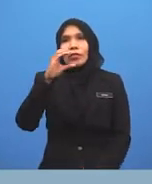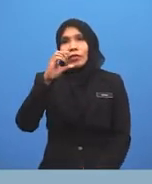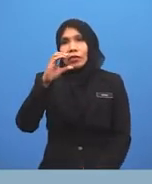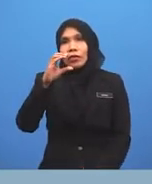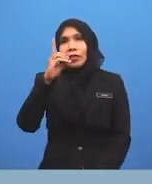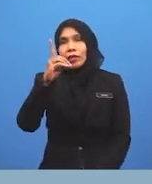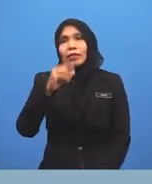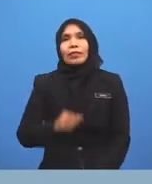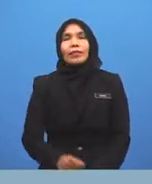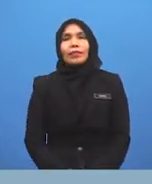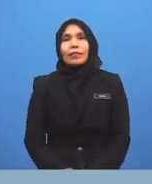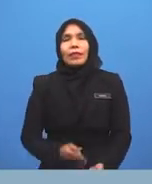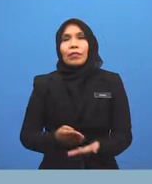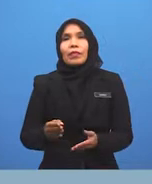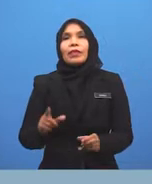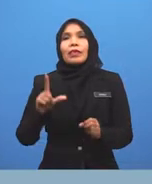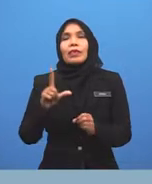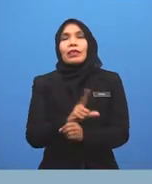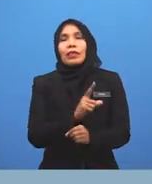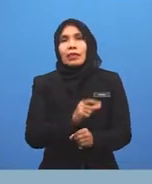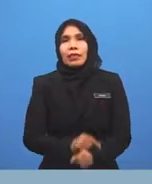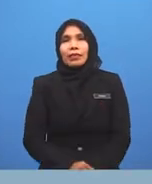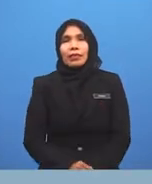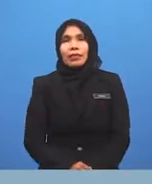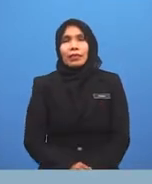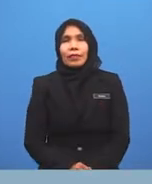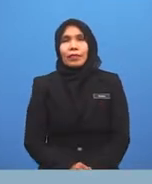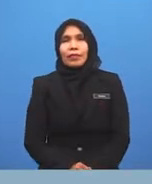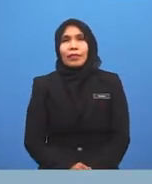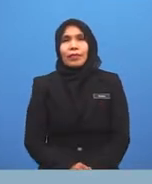bagi melengkapkan aliran arus dalam gegelung.